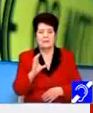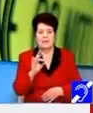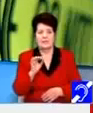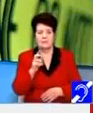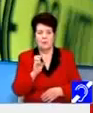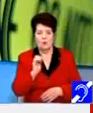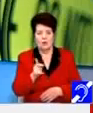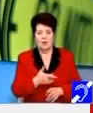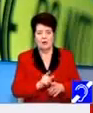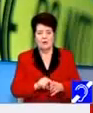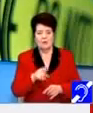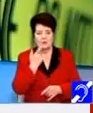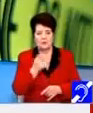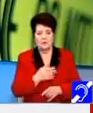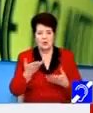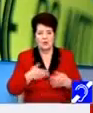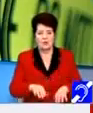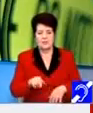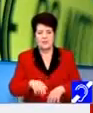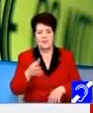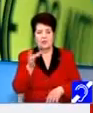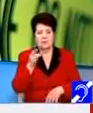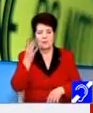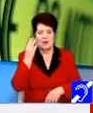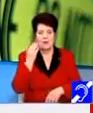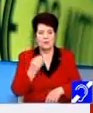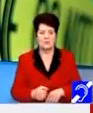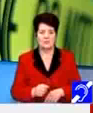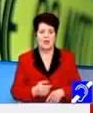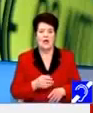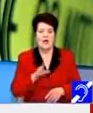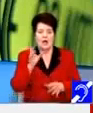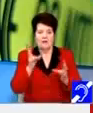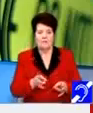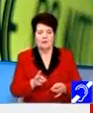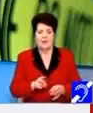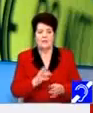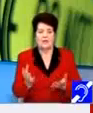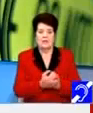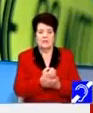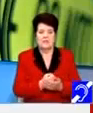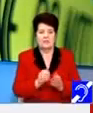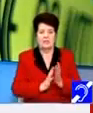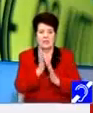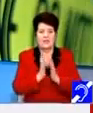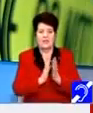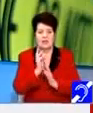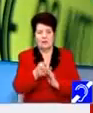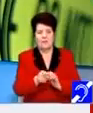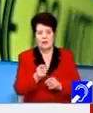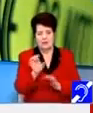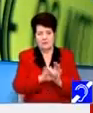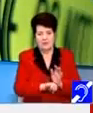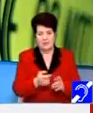fi o femeie de 29 de ani, originară din Republica Moldova. Victima a fost găsită fără suflare în iarbă de un bărbat care își plimba câinele